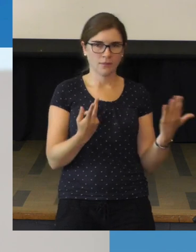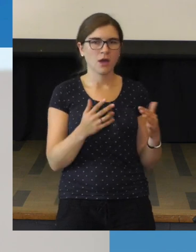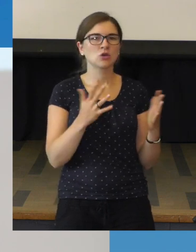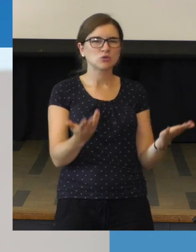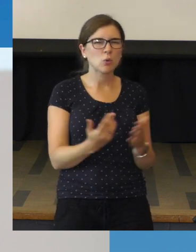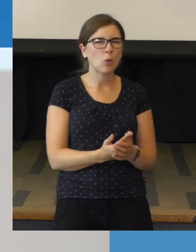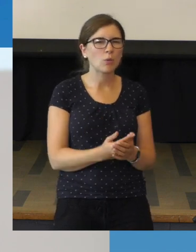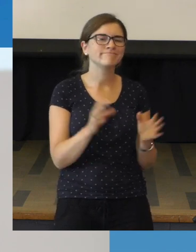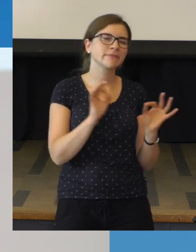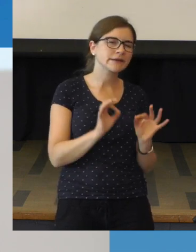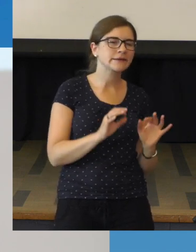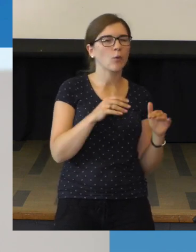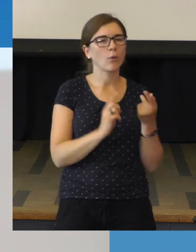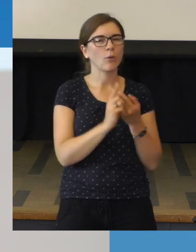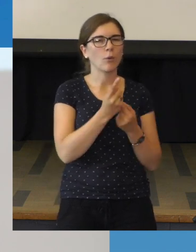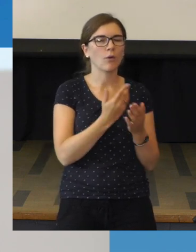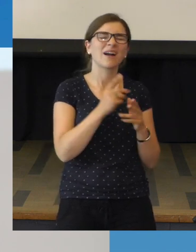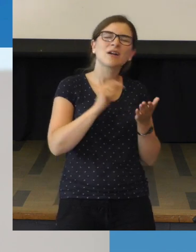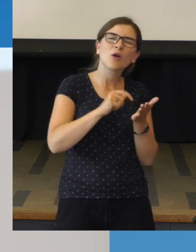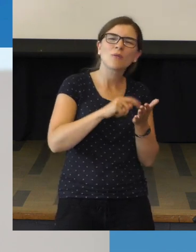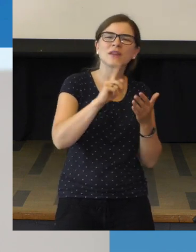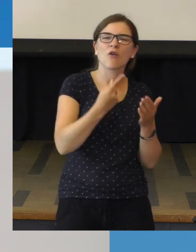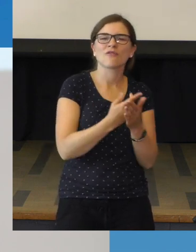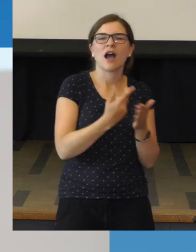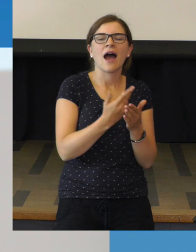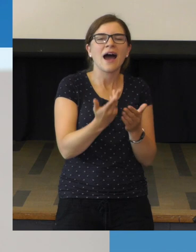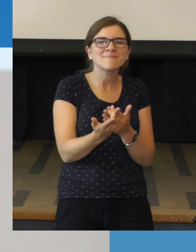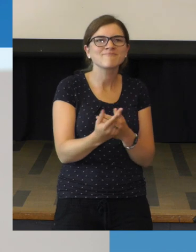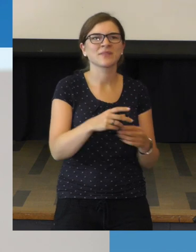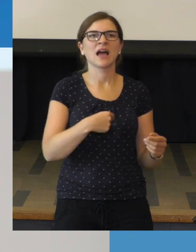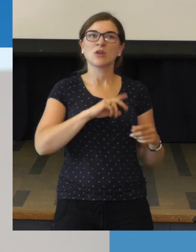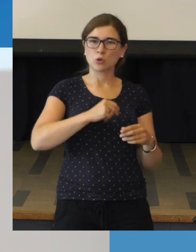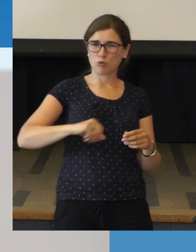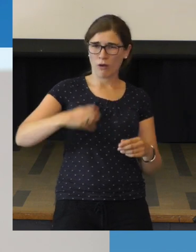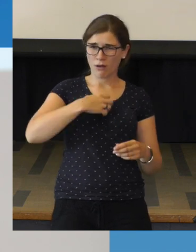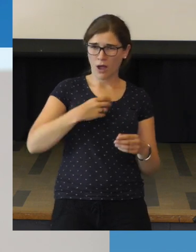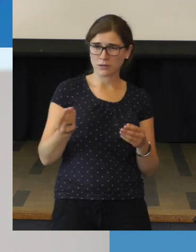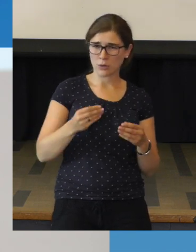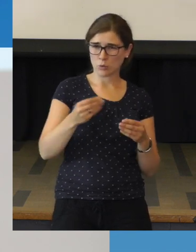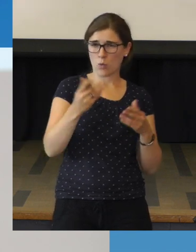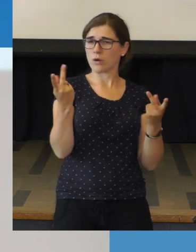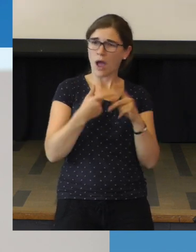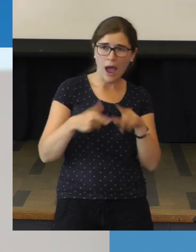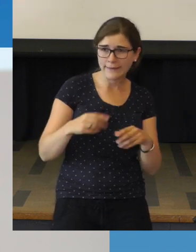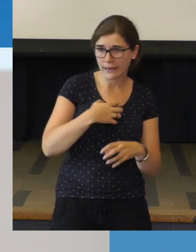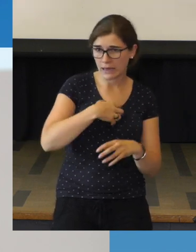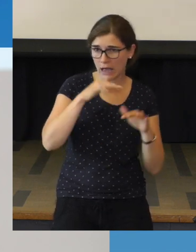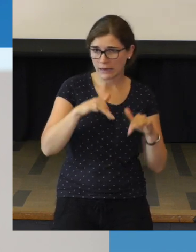20-30%, je nachdem wie groß das Gefäß war, wie lang der Stent war, ob noch ein Diabetes bestand und dergleichen. Heutzutage mit den